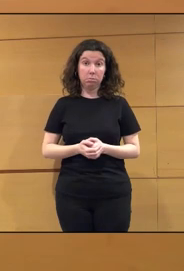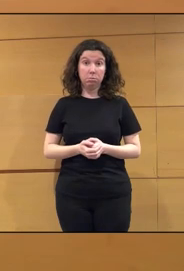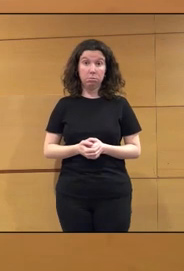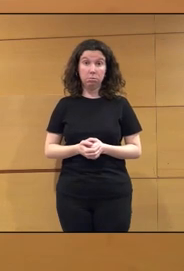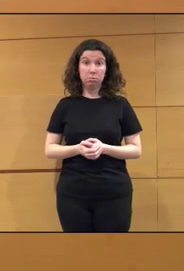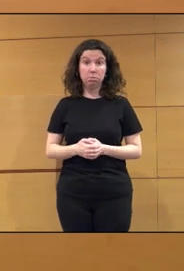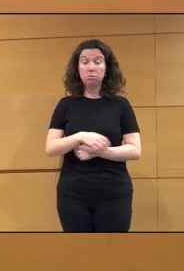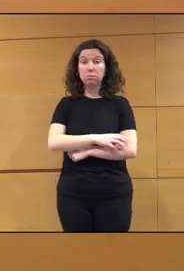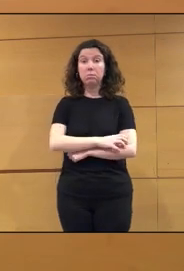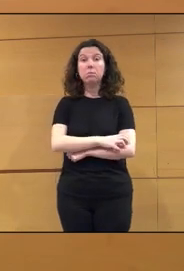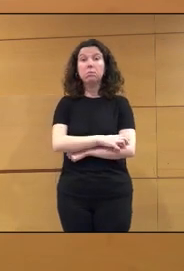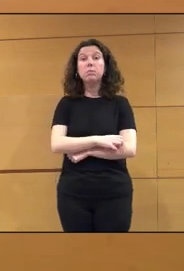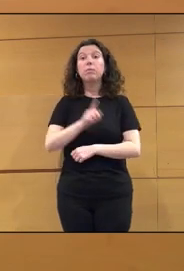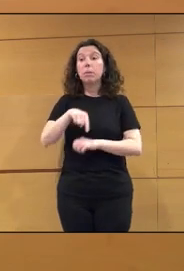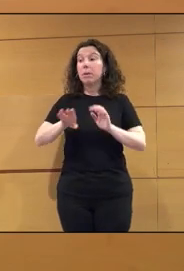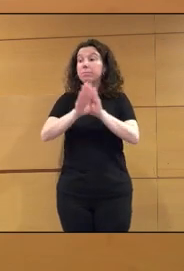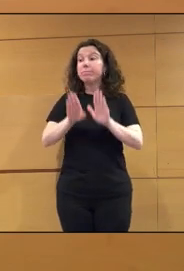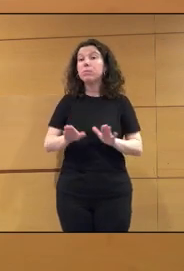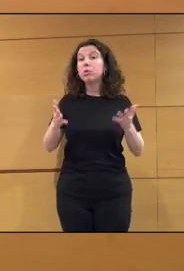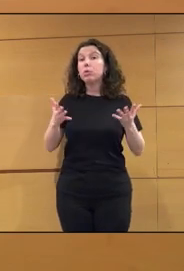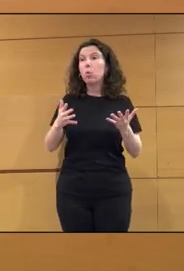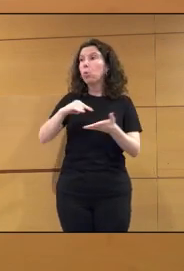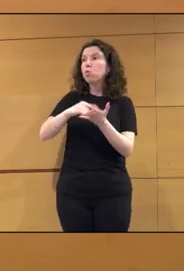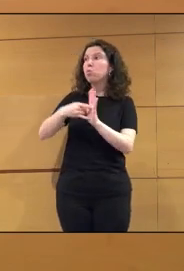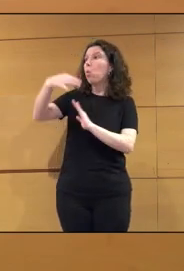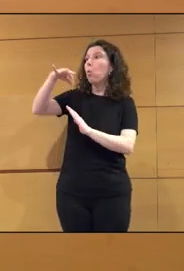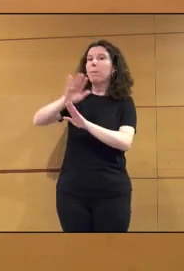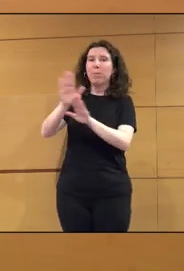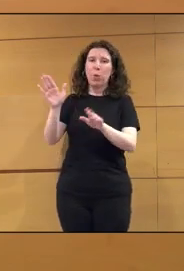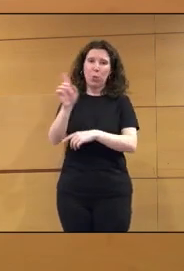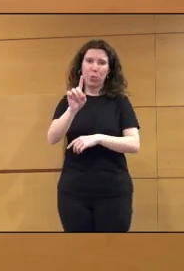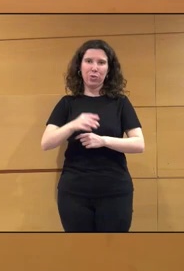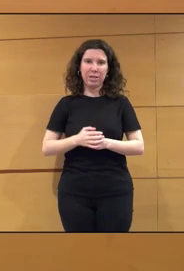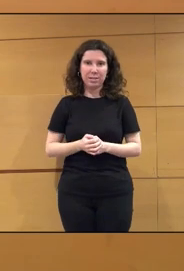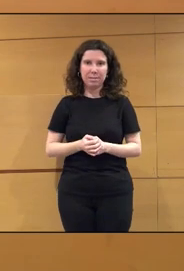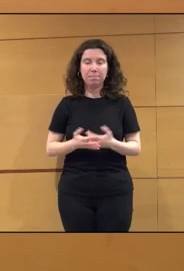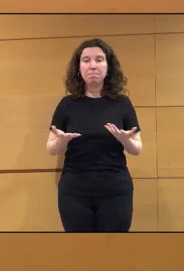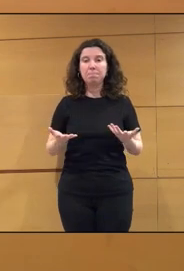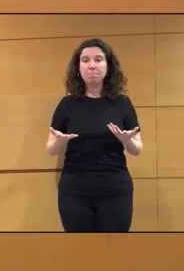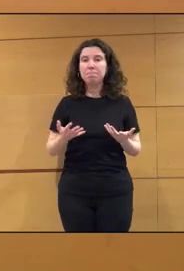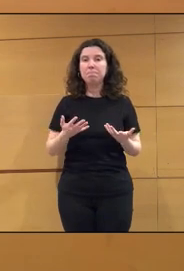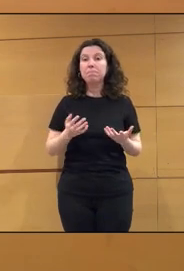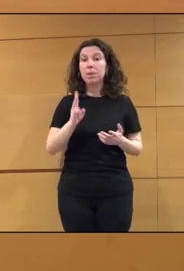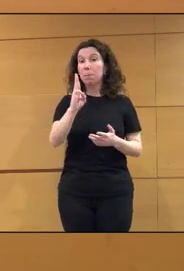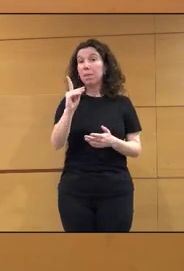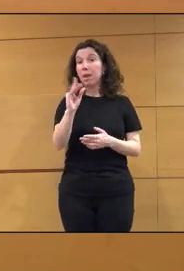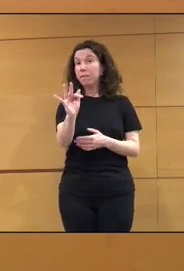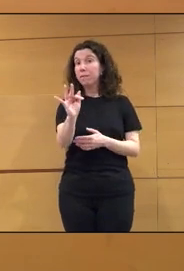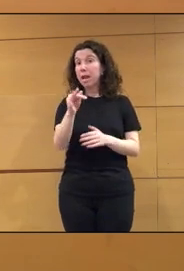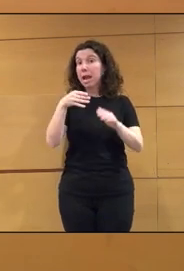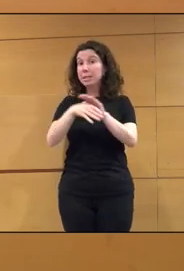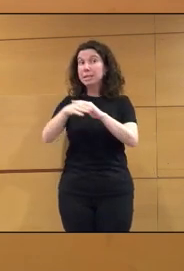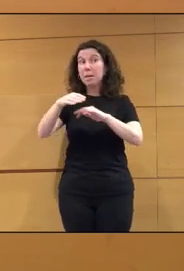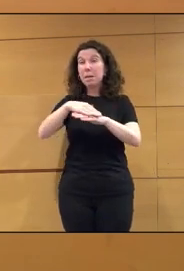per acabar, no hi ha una solució única. O sigui, no es pot fer un PDF accessible per